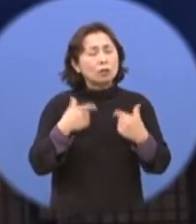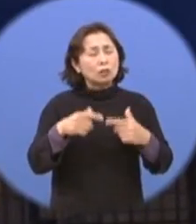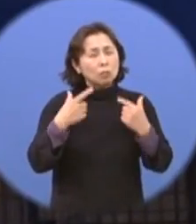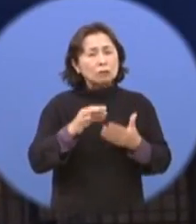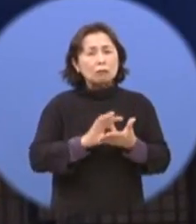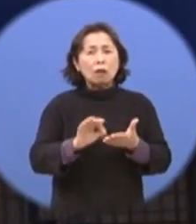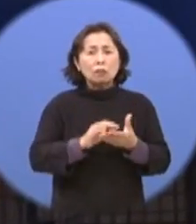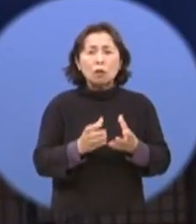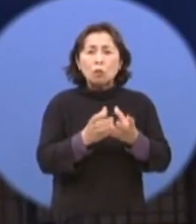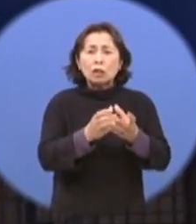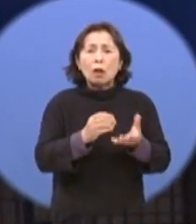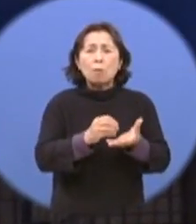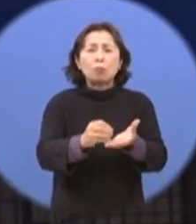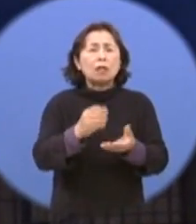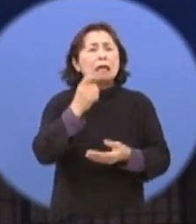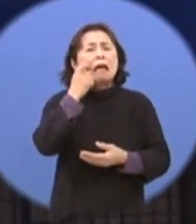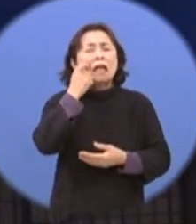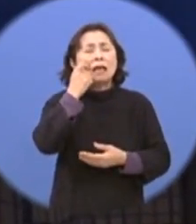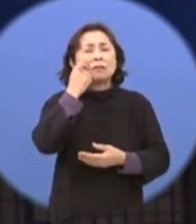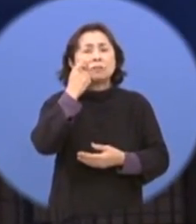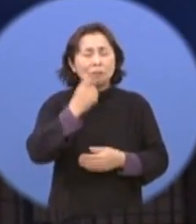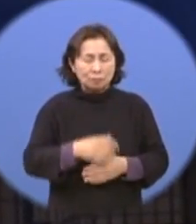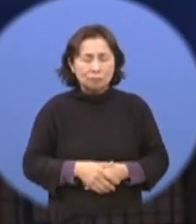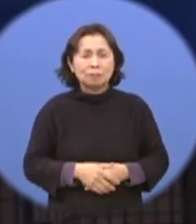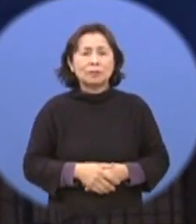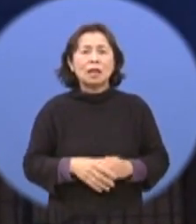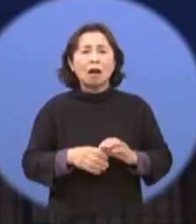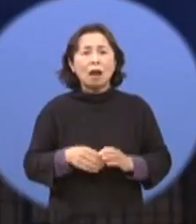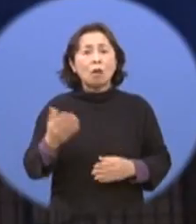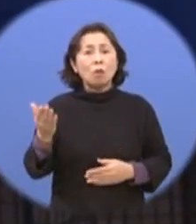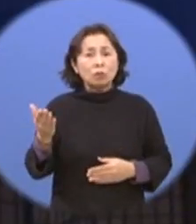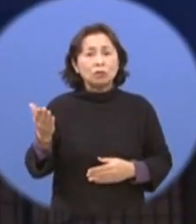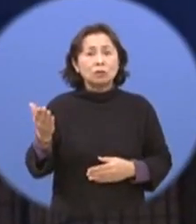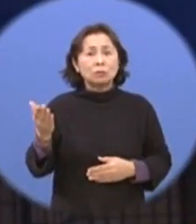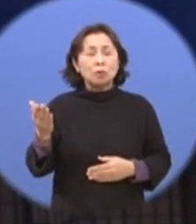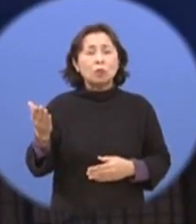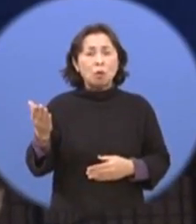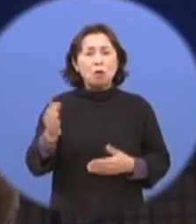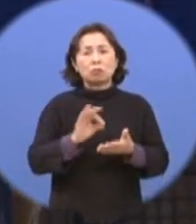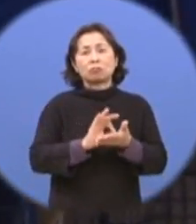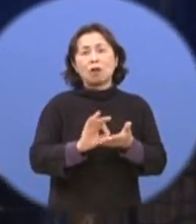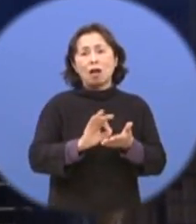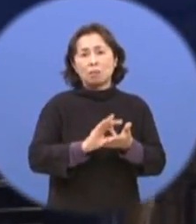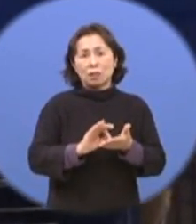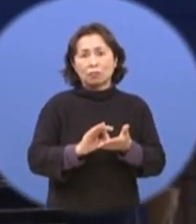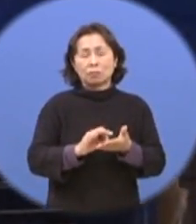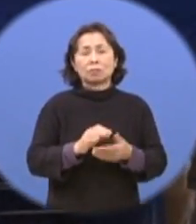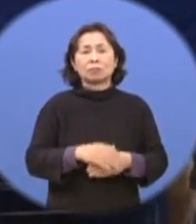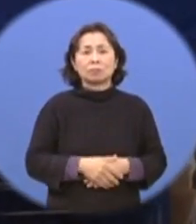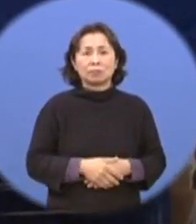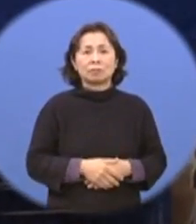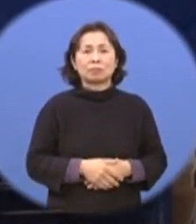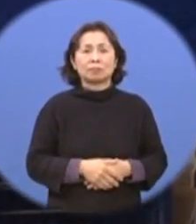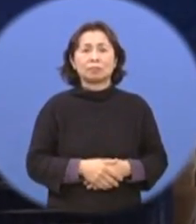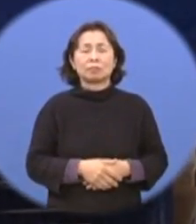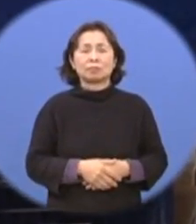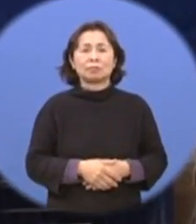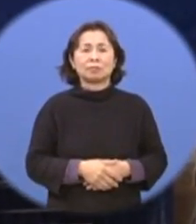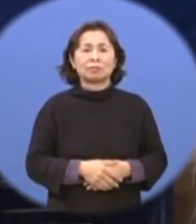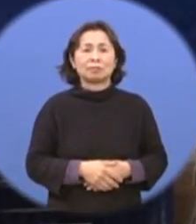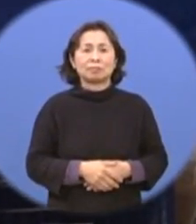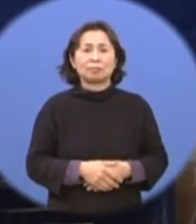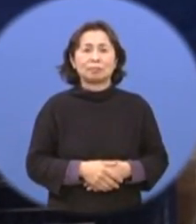ことがありますけど邪魔にお豆腐のリボンとかこういうものとか何かのトレイたまには